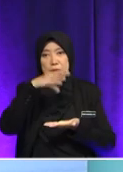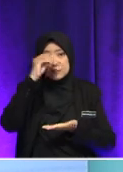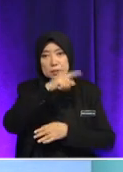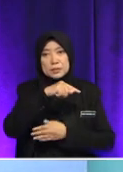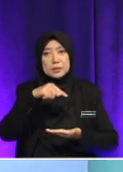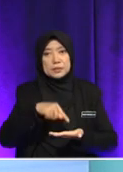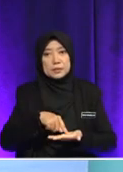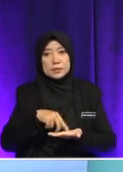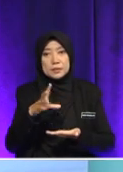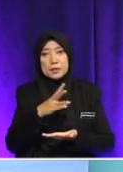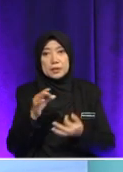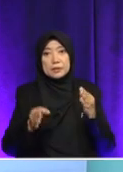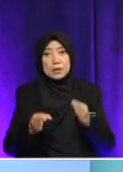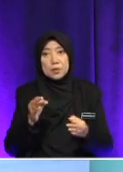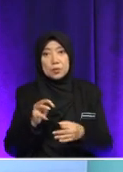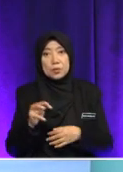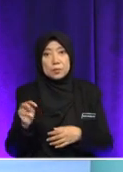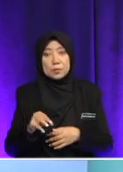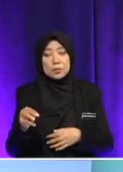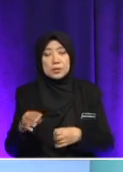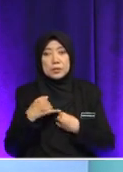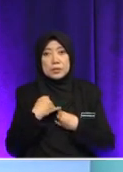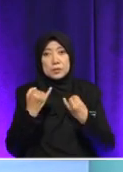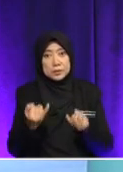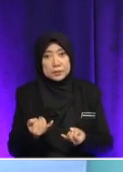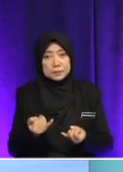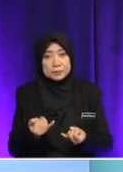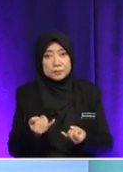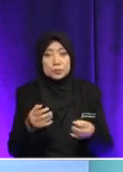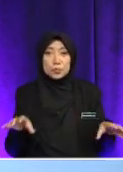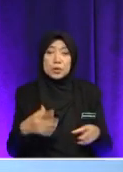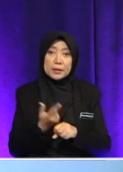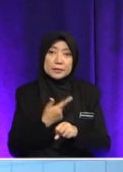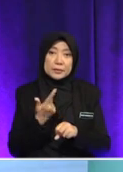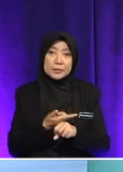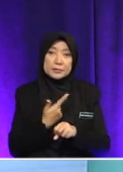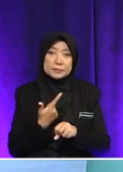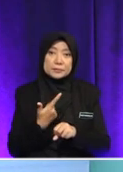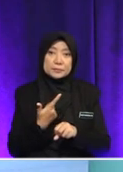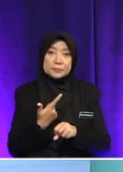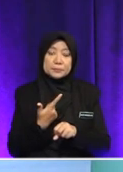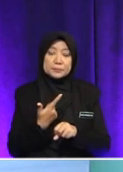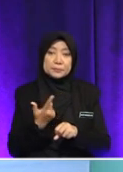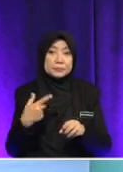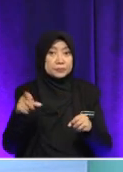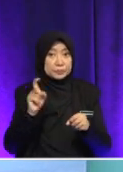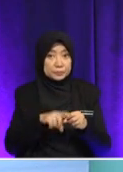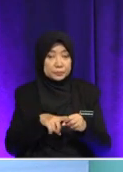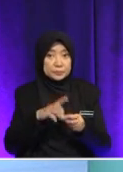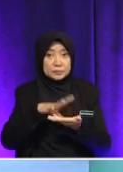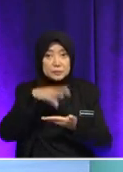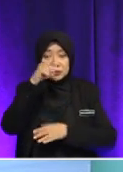hari ini dan sekiranya murid-murid ingin eee membuat latihan berkaitan dengan pembelajaran hari ini